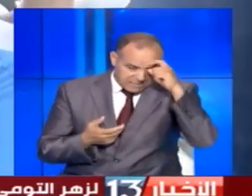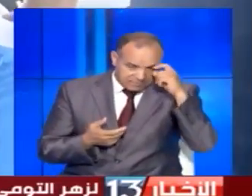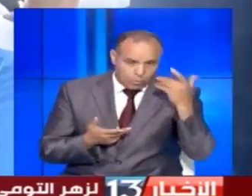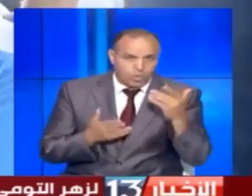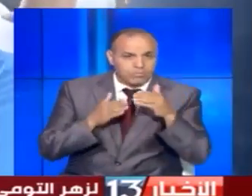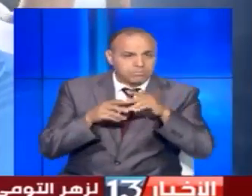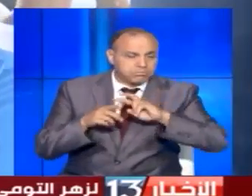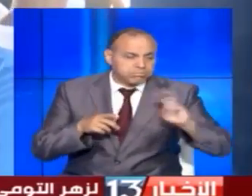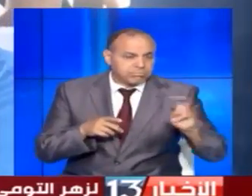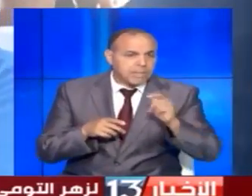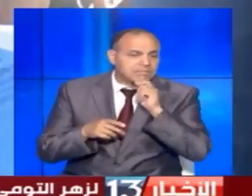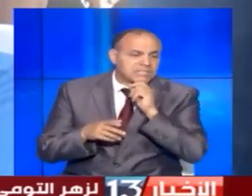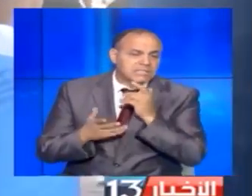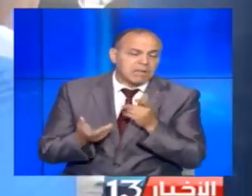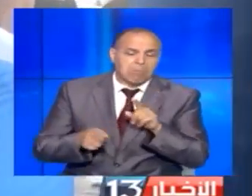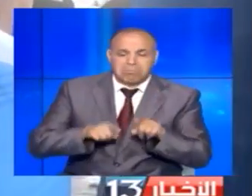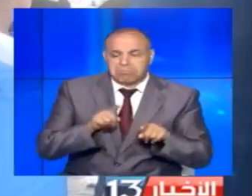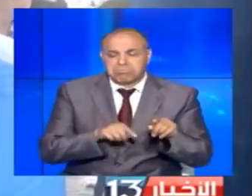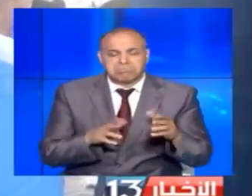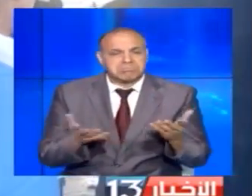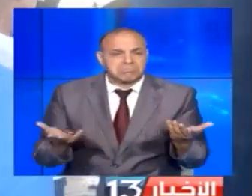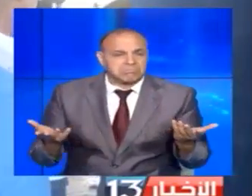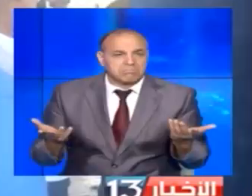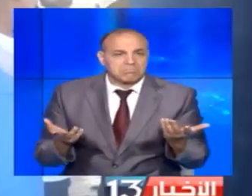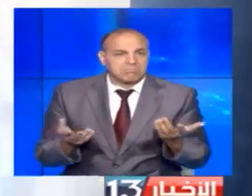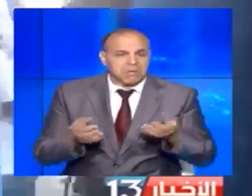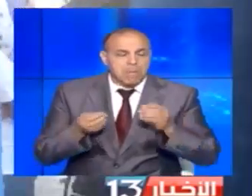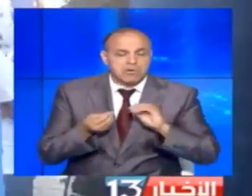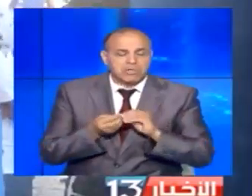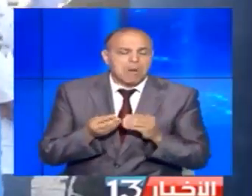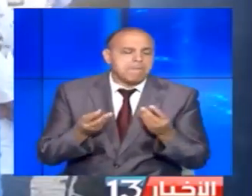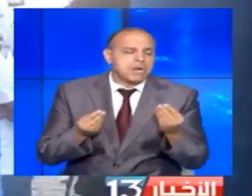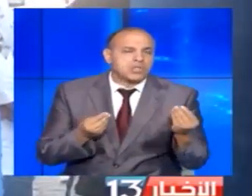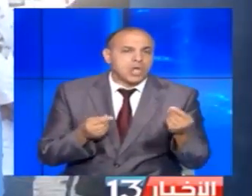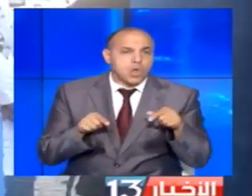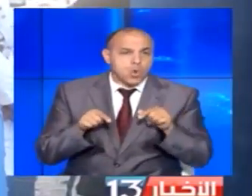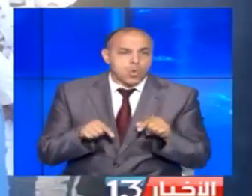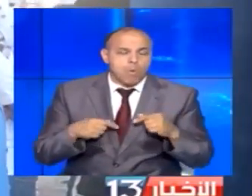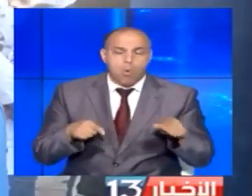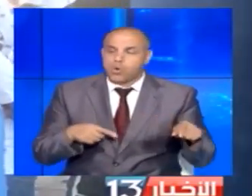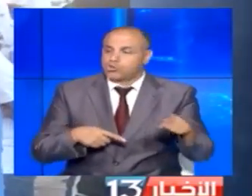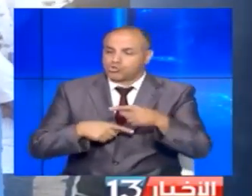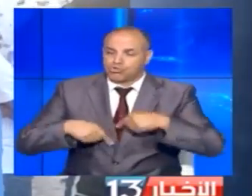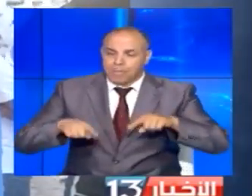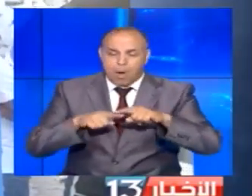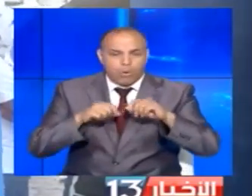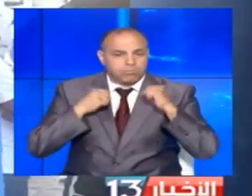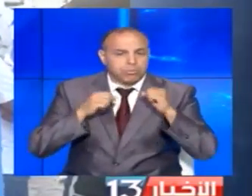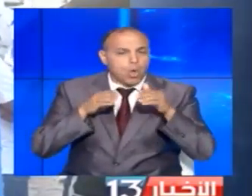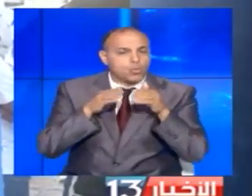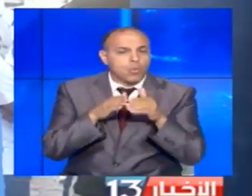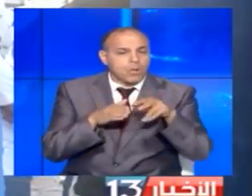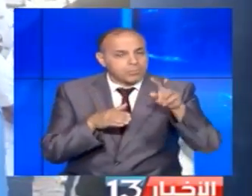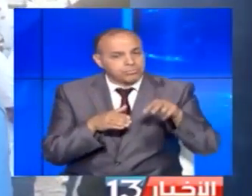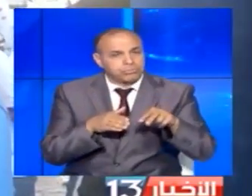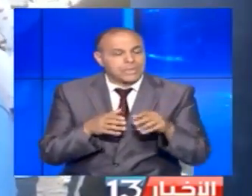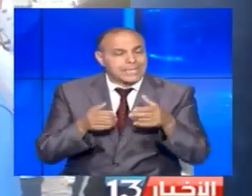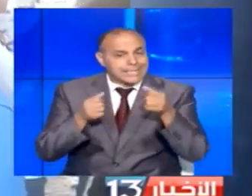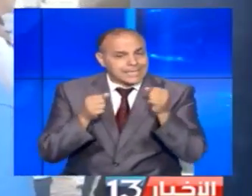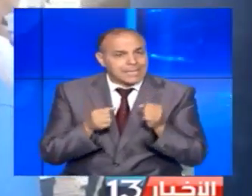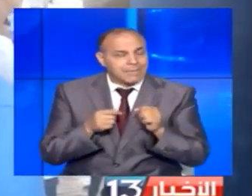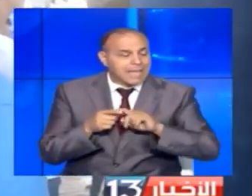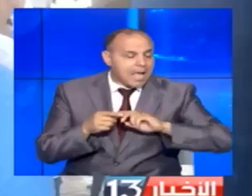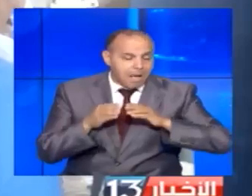البحري، والخط البحري مازال يتراوح مكانه، مازال فيه مشاكل. علاش اليوم احنا اجتمعنا؟ من أجل المطالبة بتثبيت